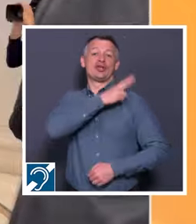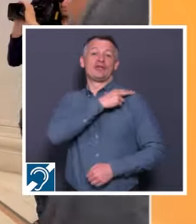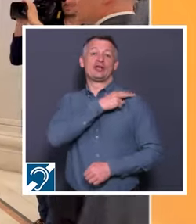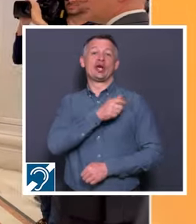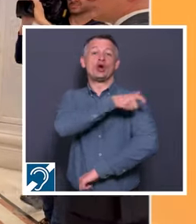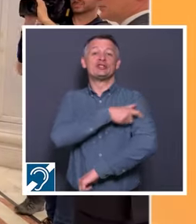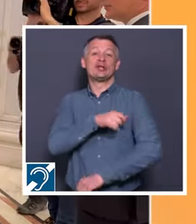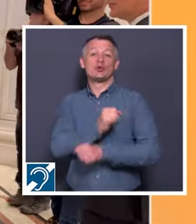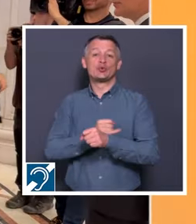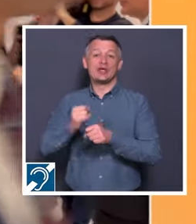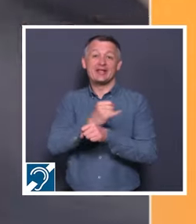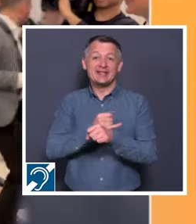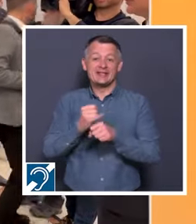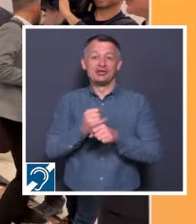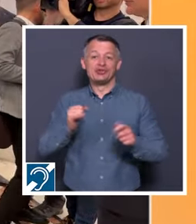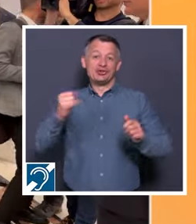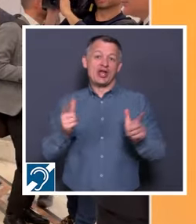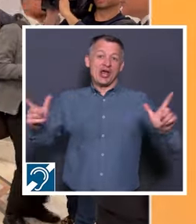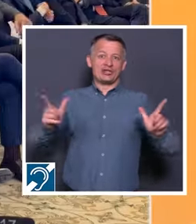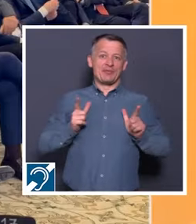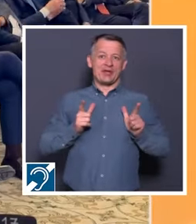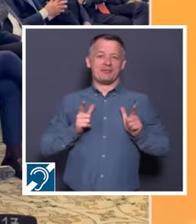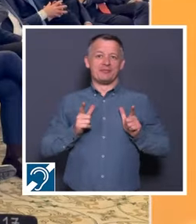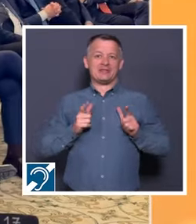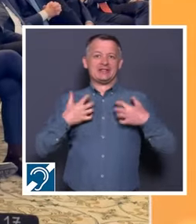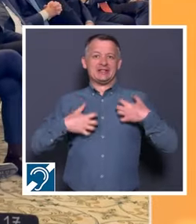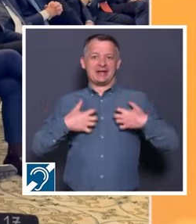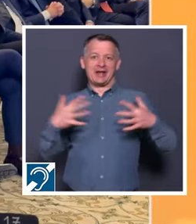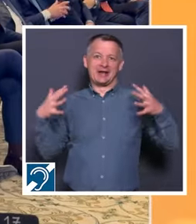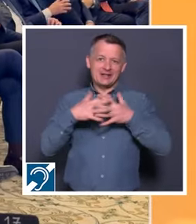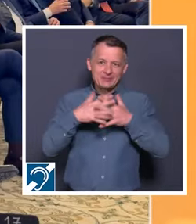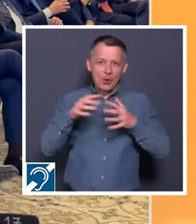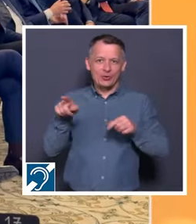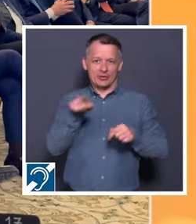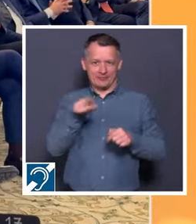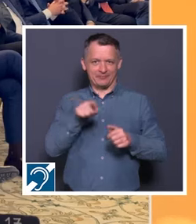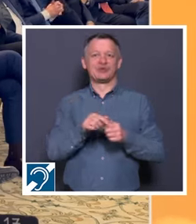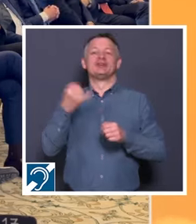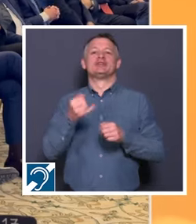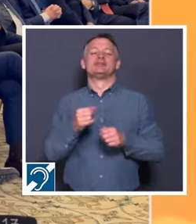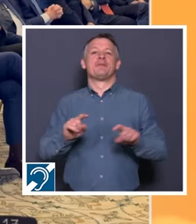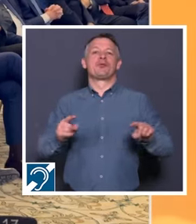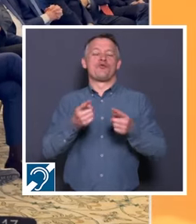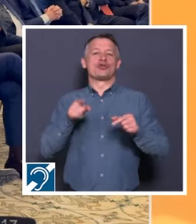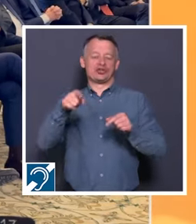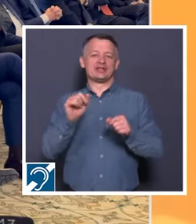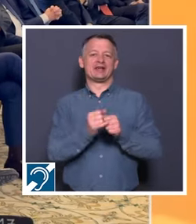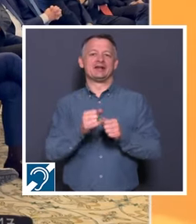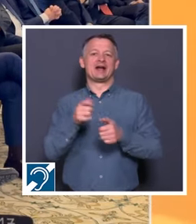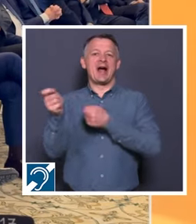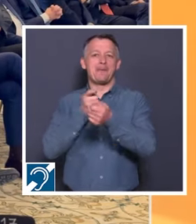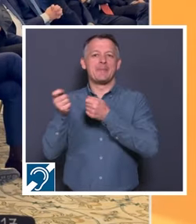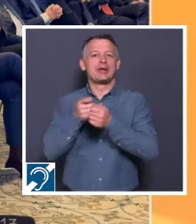și ne așteptăm ca războiul pentru funcțiile la nivel local să afecteze această campanie. O campanie care